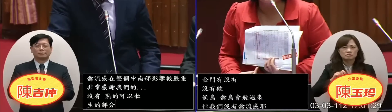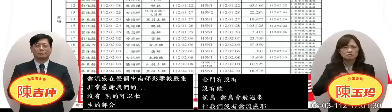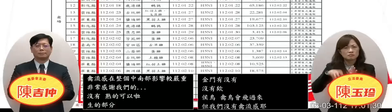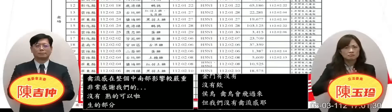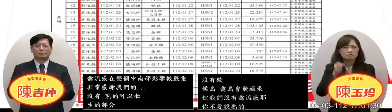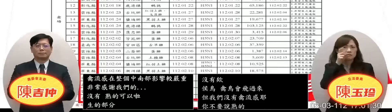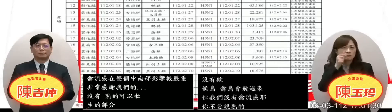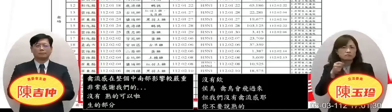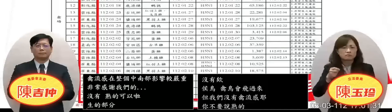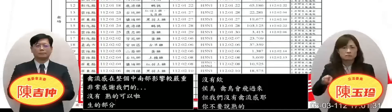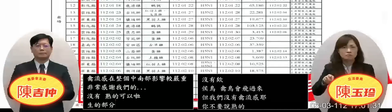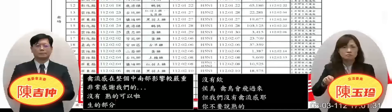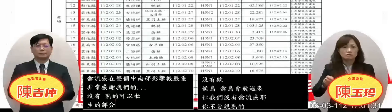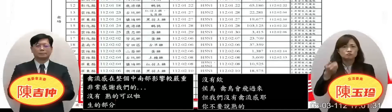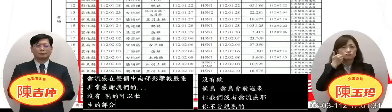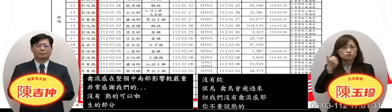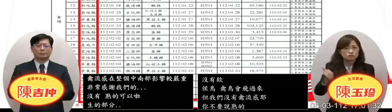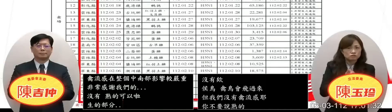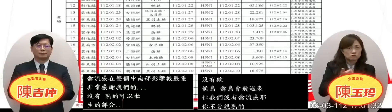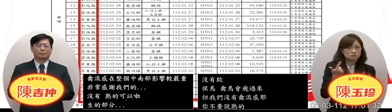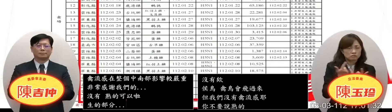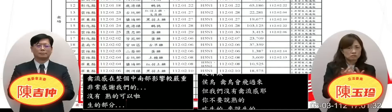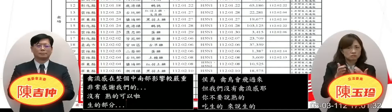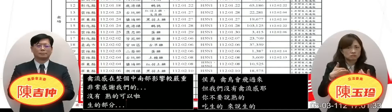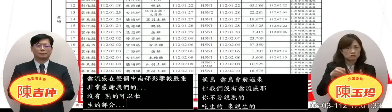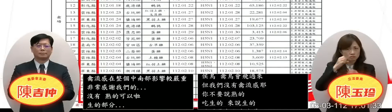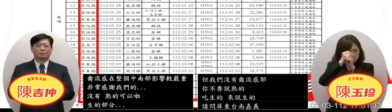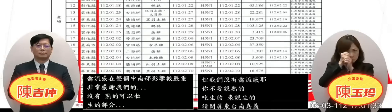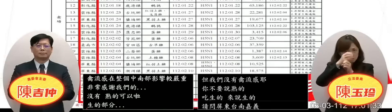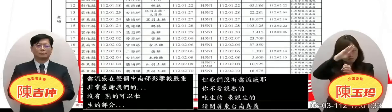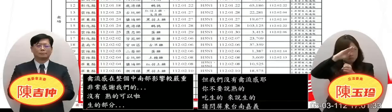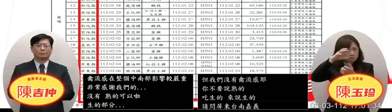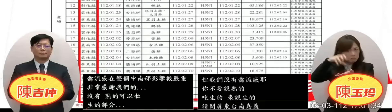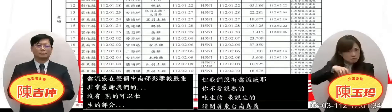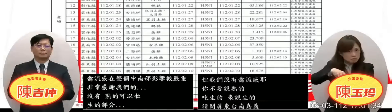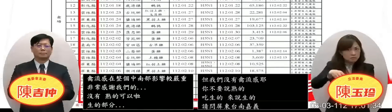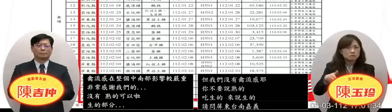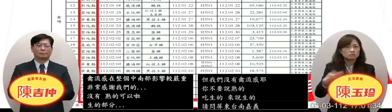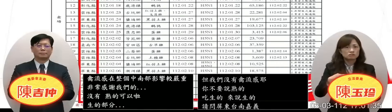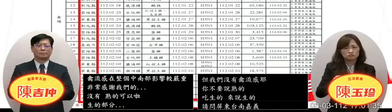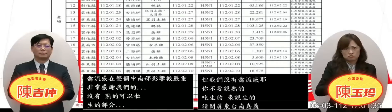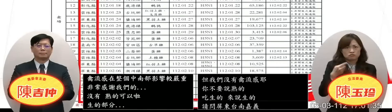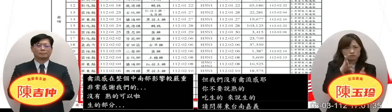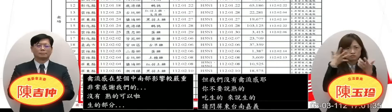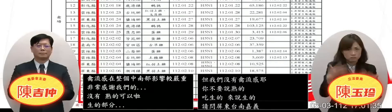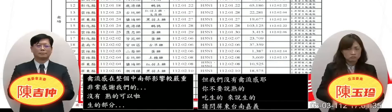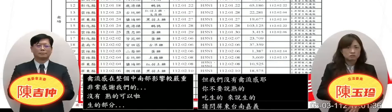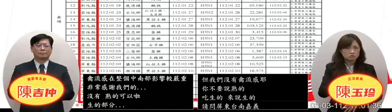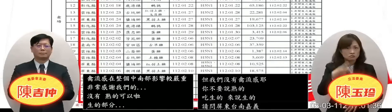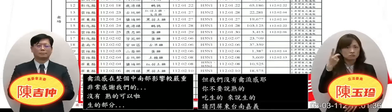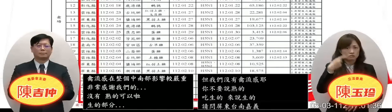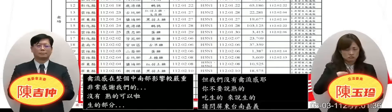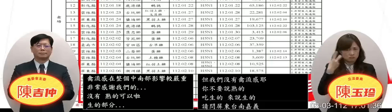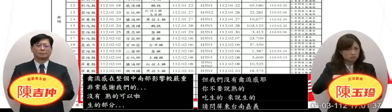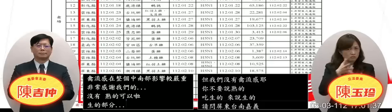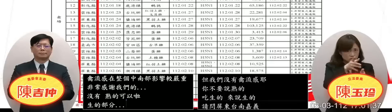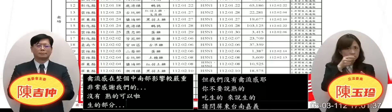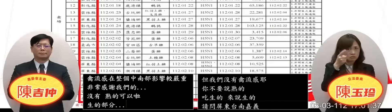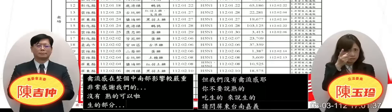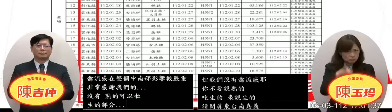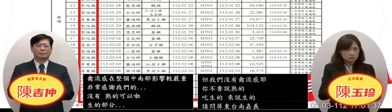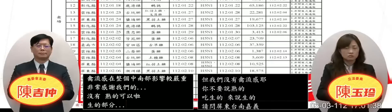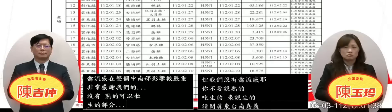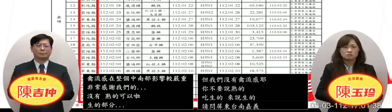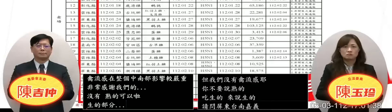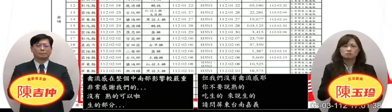些鸡蛋带到台北来，要不要出一些检疫证明？我这去年就问过你了，对吧？你已经再度被我问了，我问一下院长，